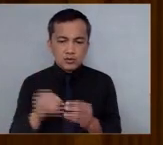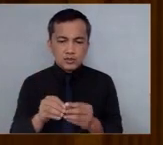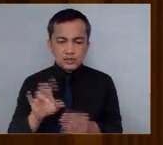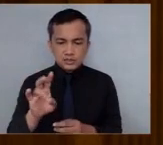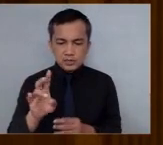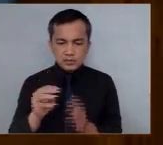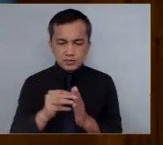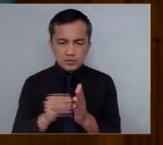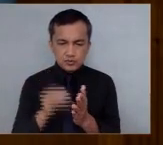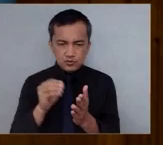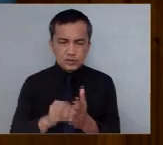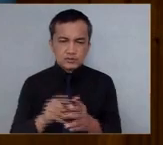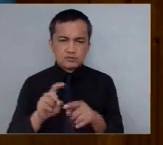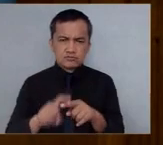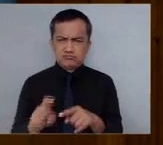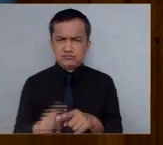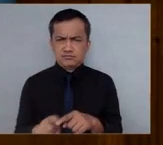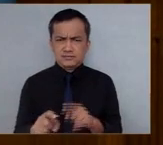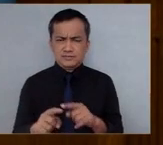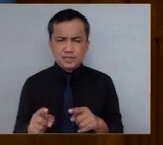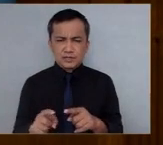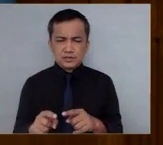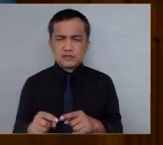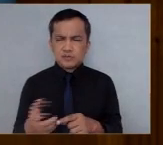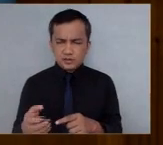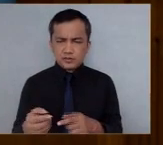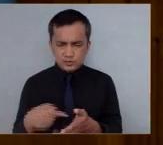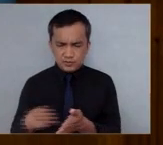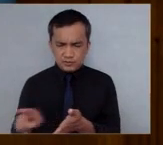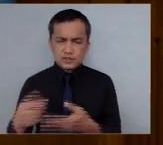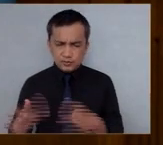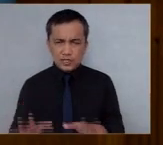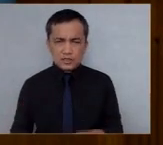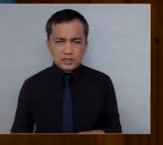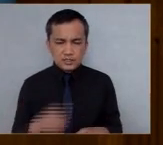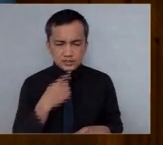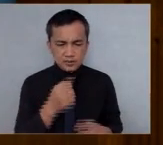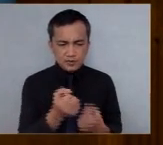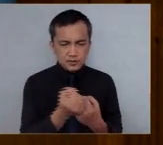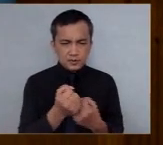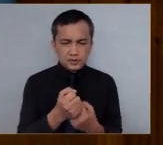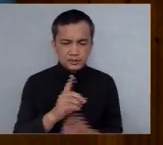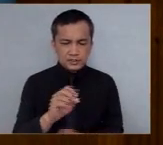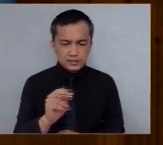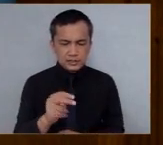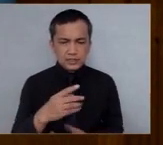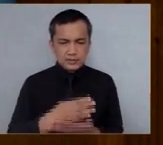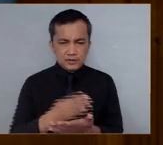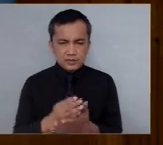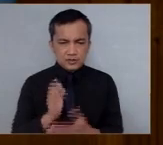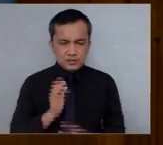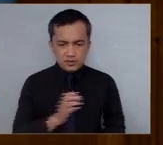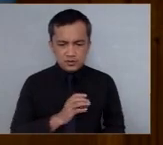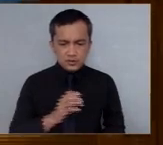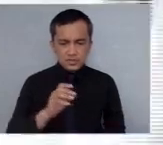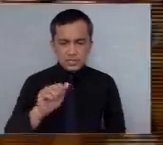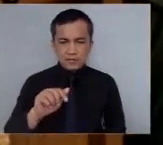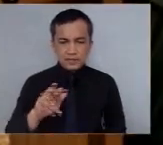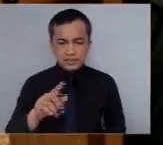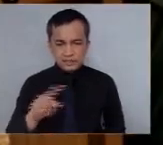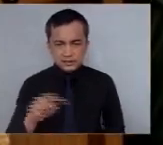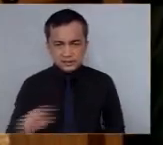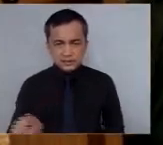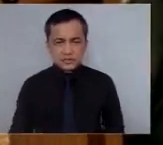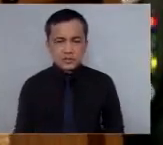ang utang sa kuryente. Pero nasingil naman daw. Sagot naman ang sponsor ng DND budget na si Congresswoman Mercedes Alvarez. One